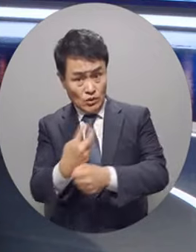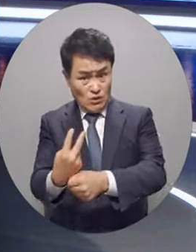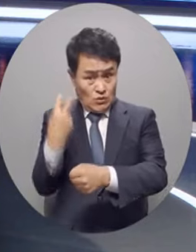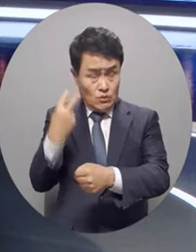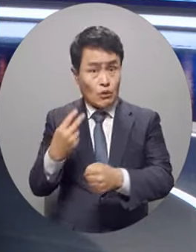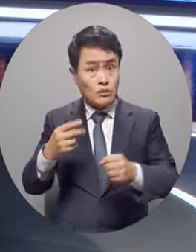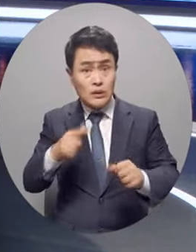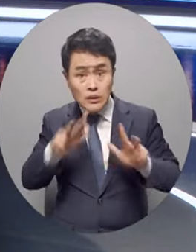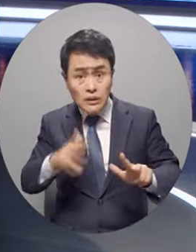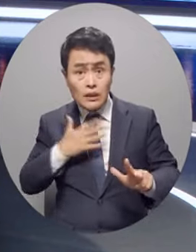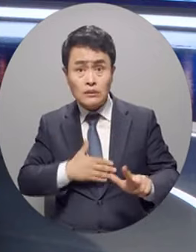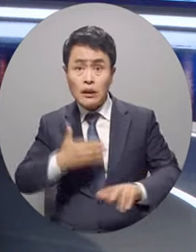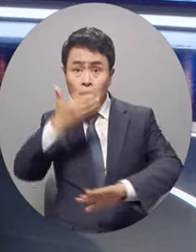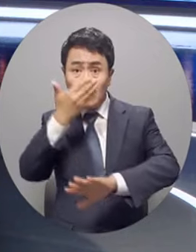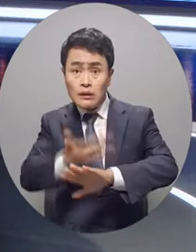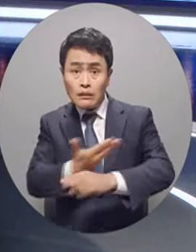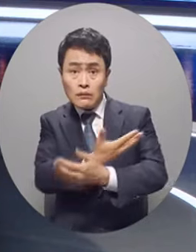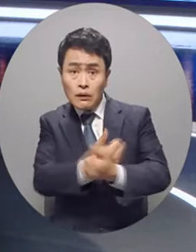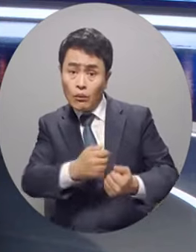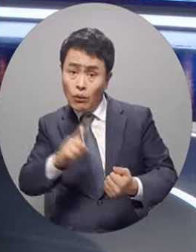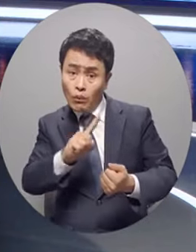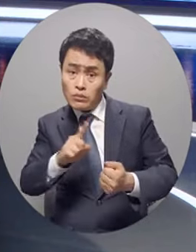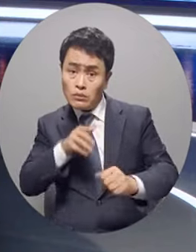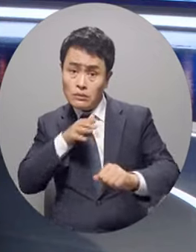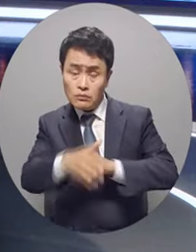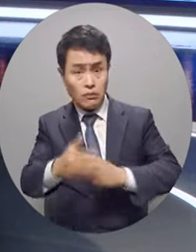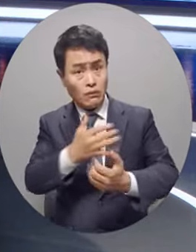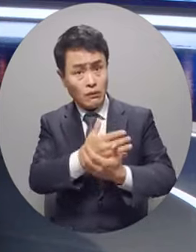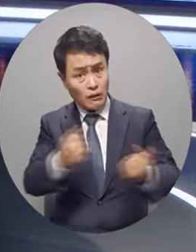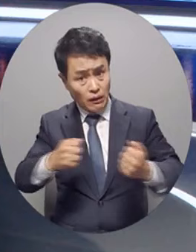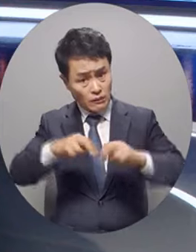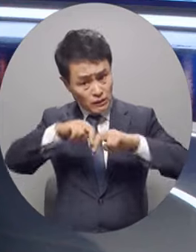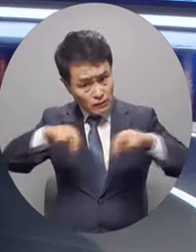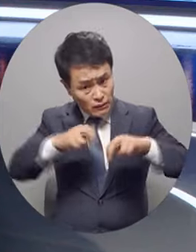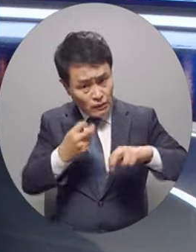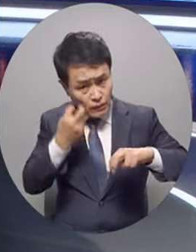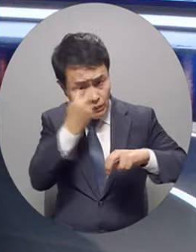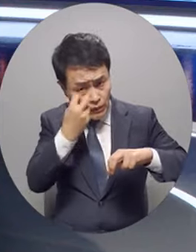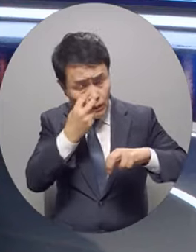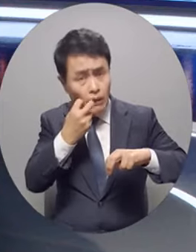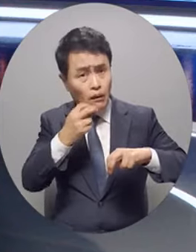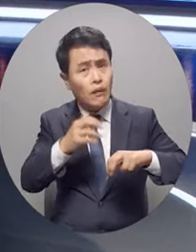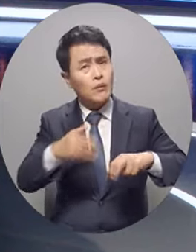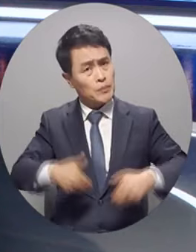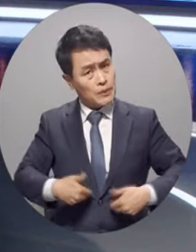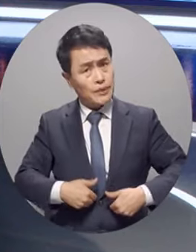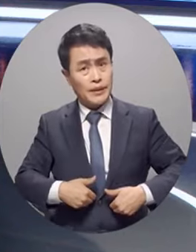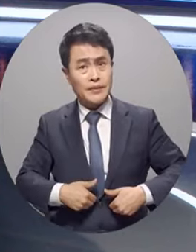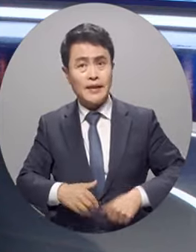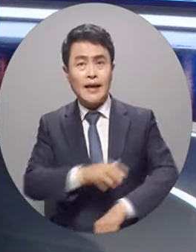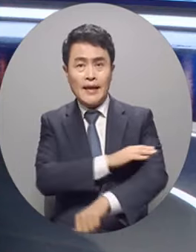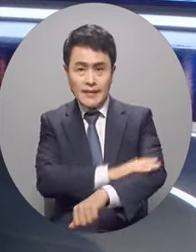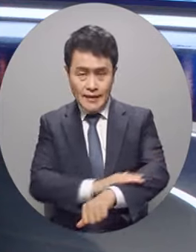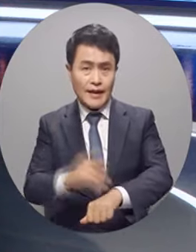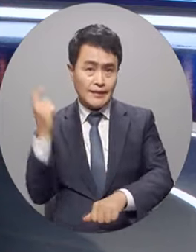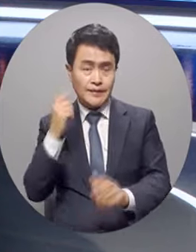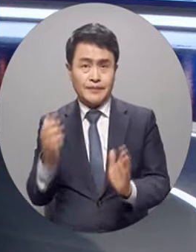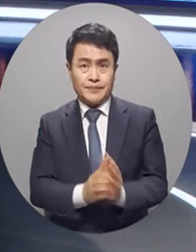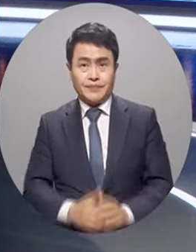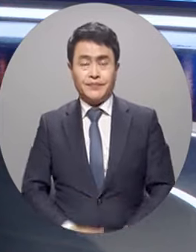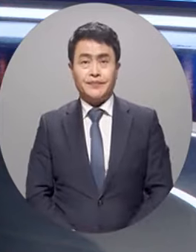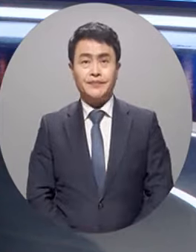된 건데 다른 나머지 약들도 어떻게 계약이 된 건지 좀 따져볼 문제인 것 같습니다 나세 기자 여기까지 듣겠습니다